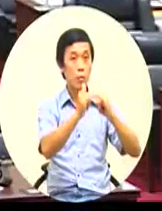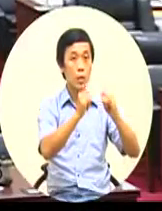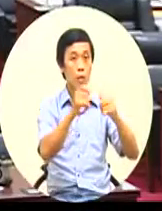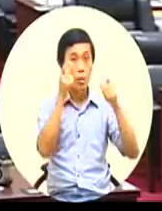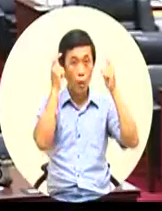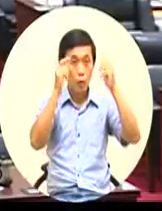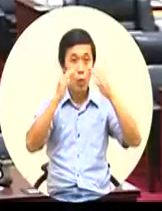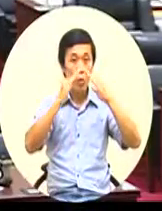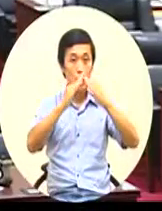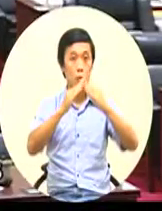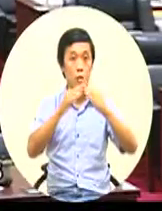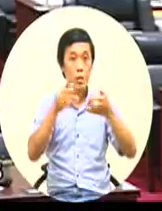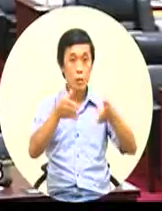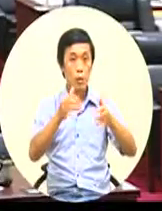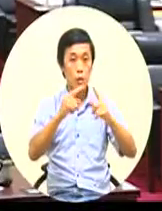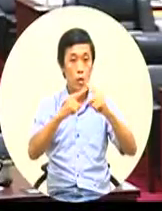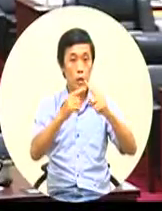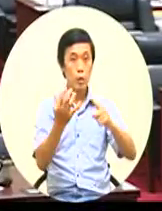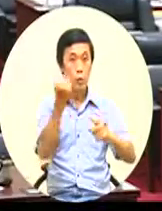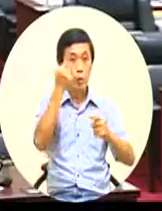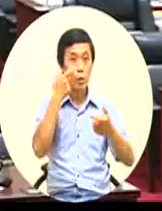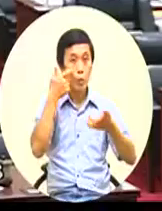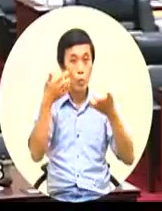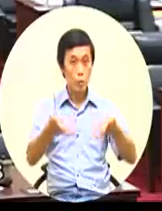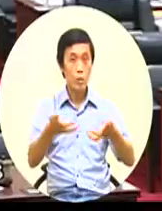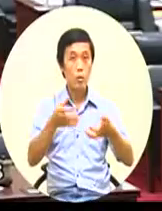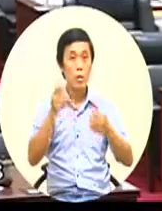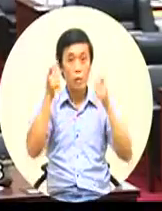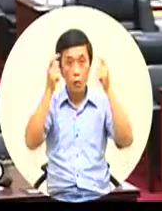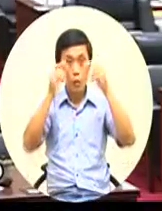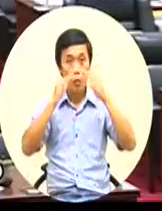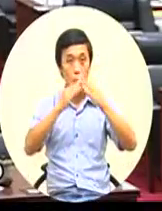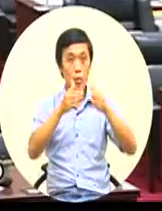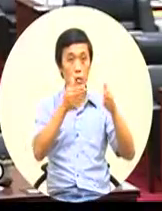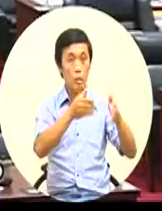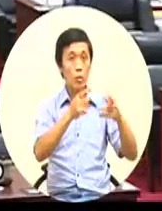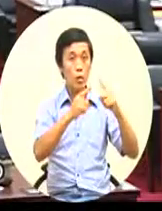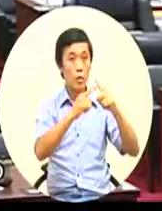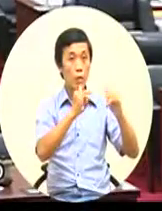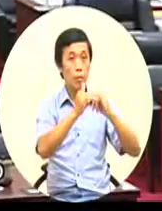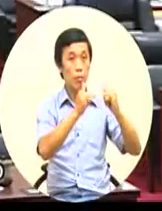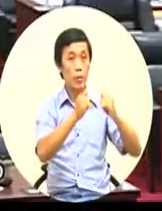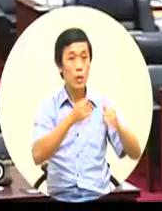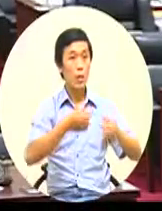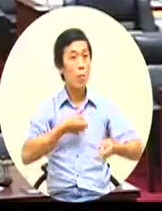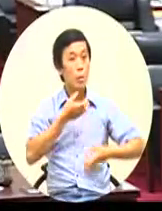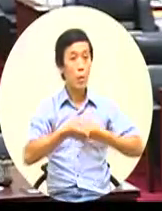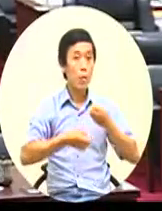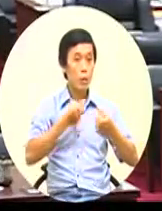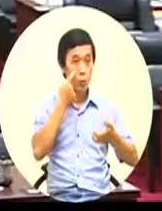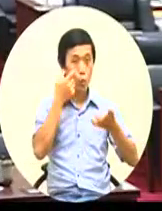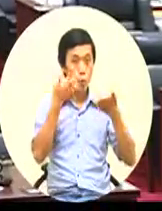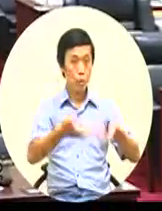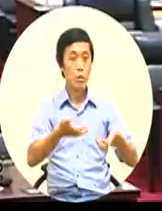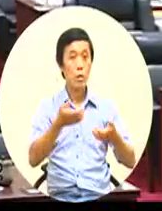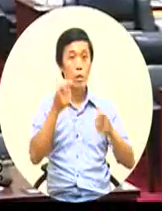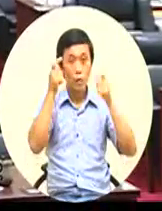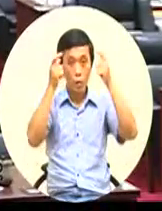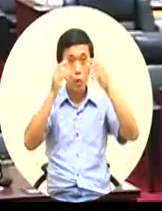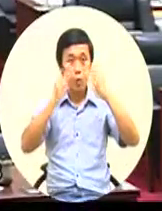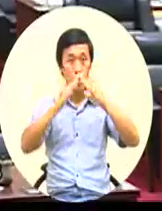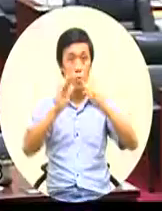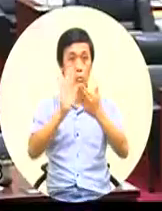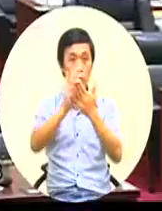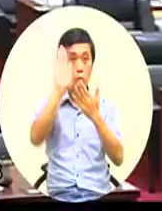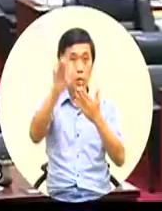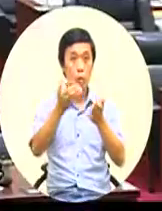重视人权，高雄市重视人民的心声，所以高雄市未来